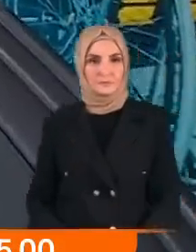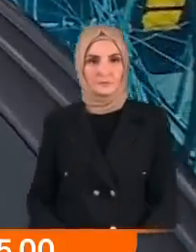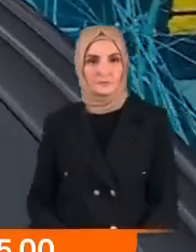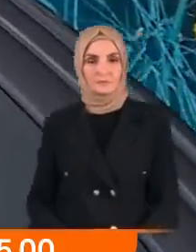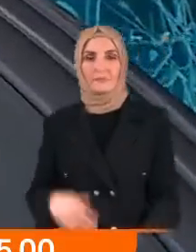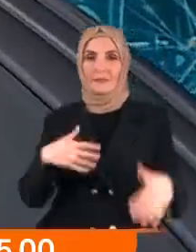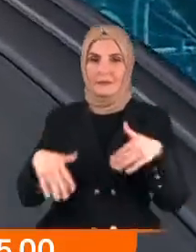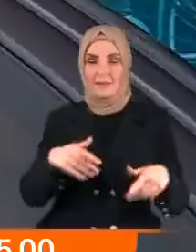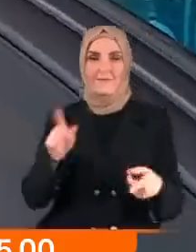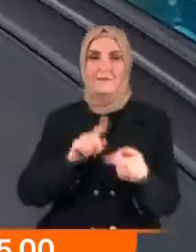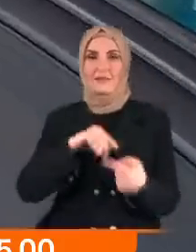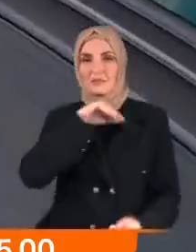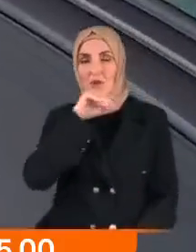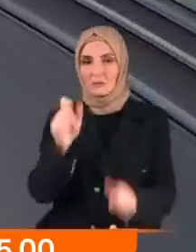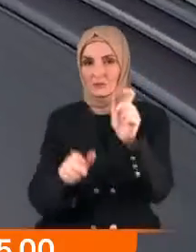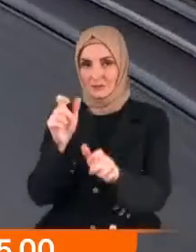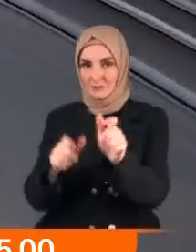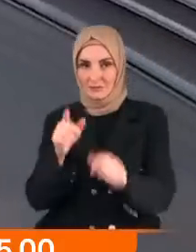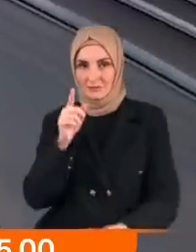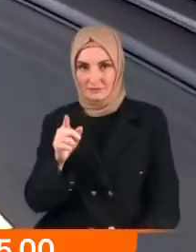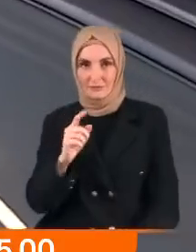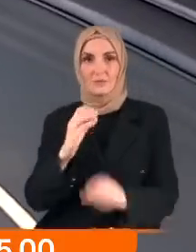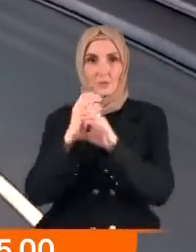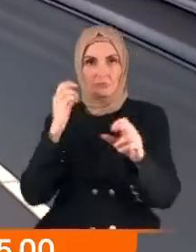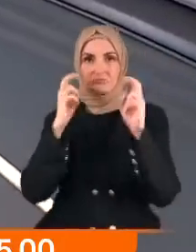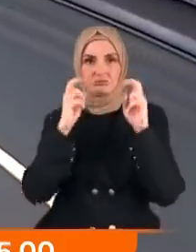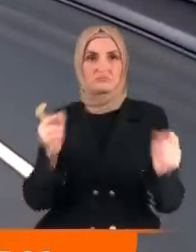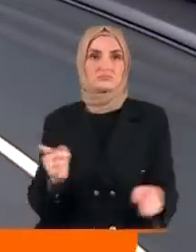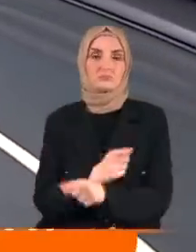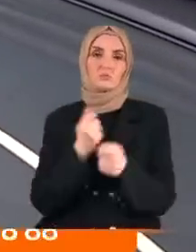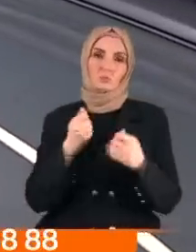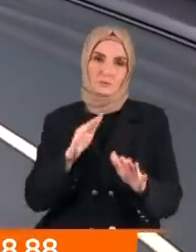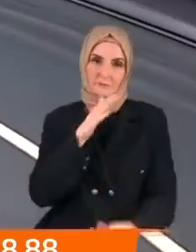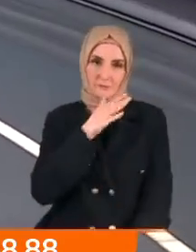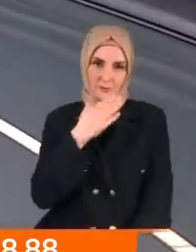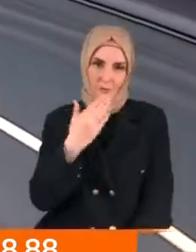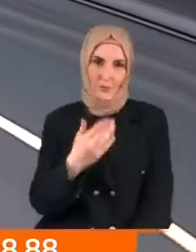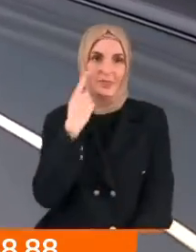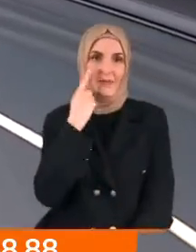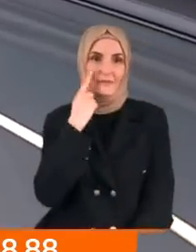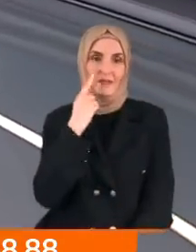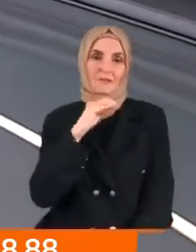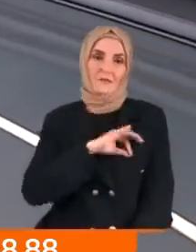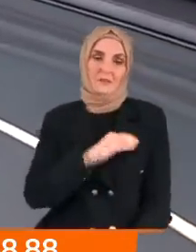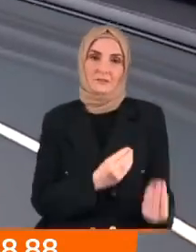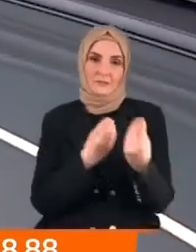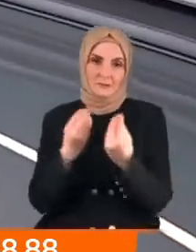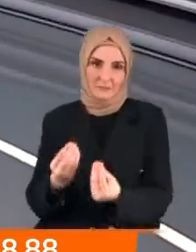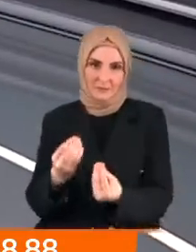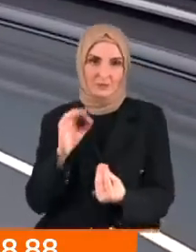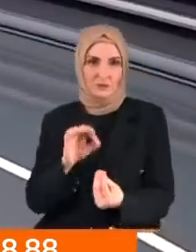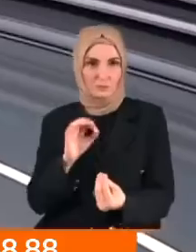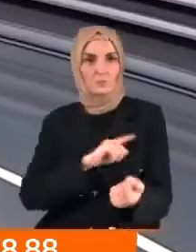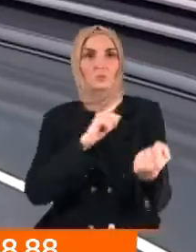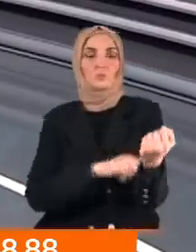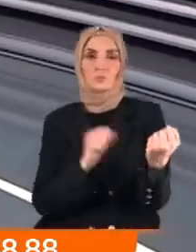Engelli ve yaşlılar toplu ulaşımdan ücretsiz olarak faydalanıyor biliyorsunuz. Bu devletin sağladığı bir imkan ve şimdi daha da güçlendirildi. Engelli ve